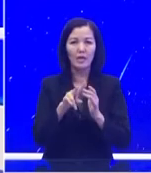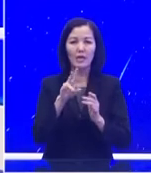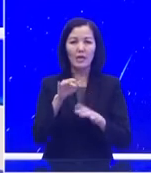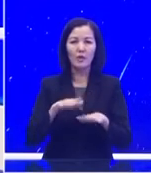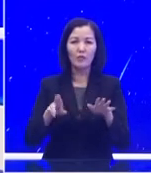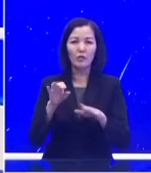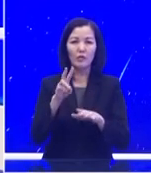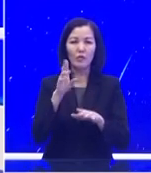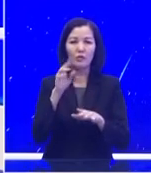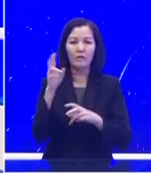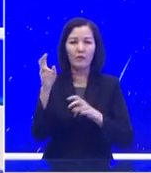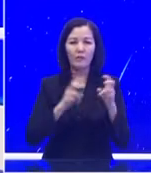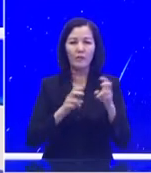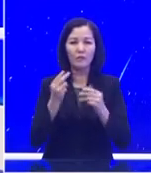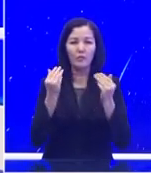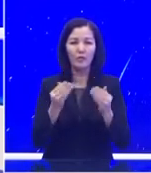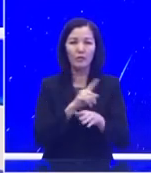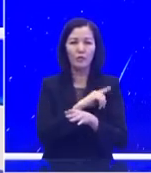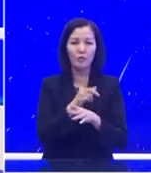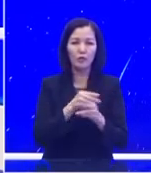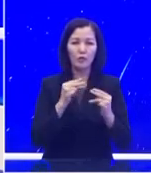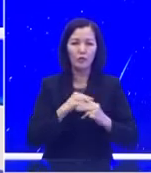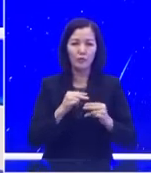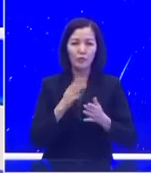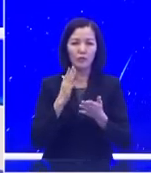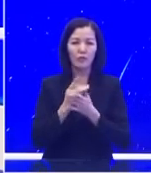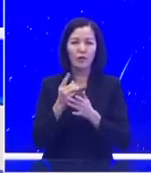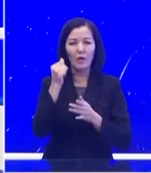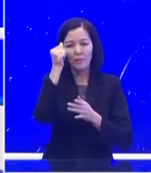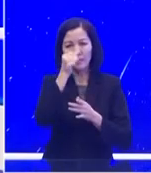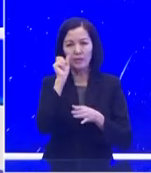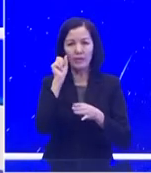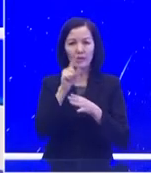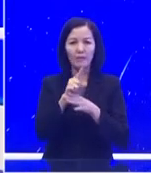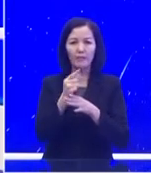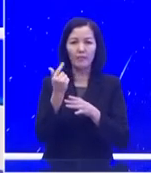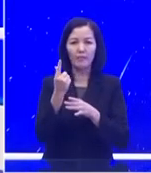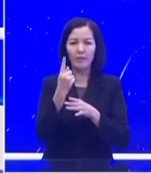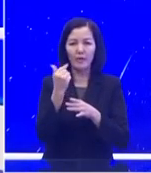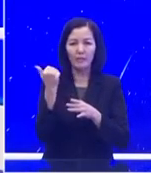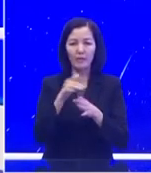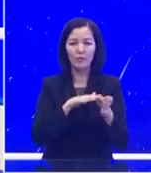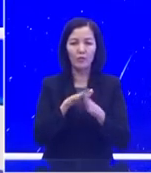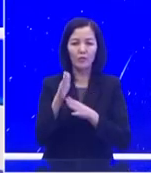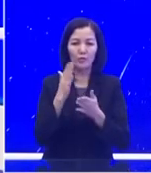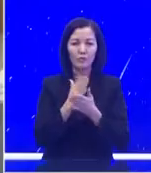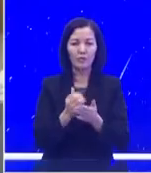Farm кәсіпорны. Зауыт қазір күшейтілген режимде жұмыс істеуде. Бір жылдық тапсырысты аптасына орындап жатыр.